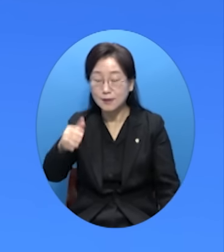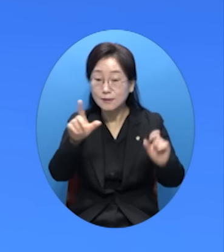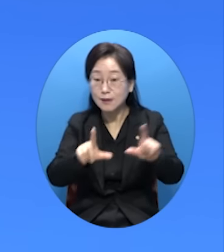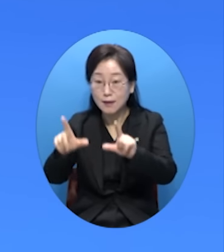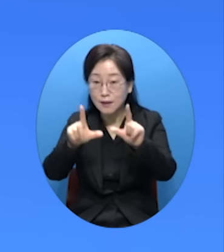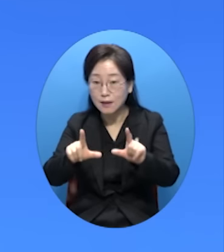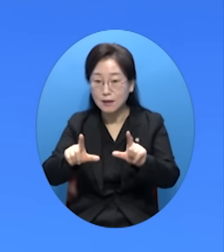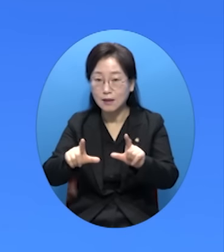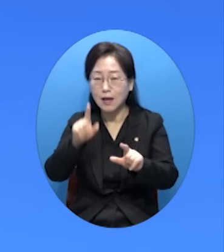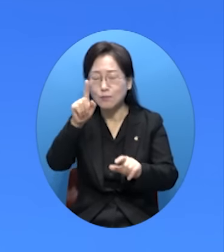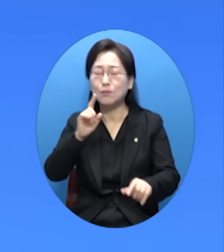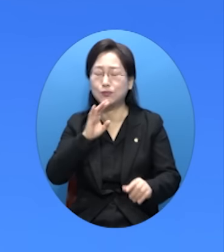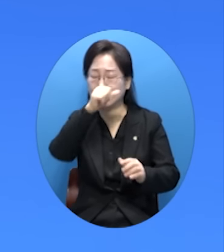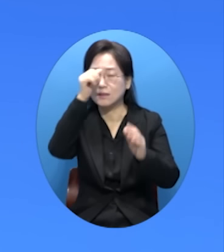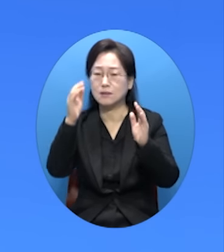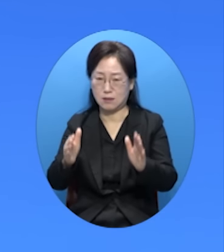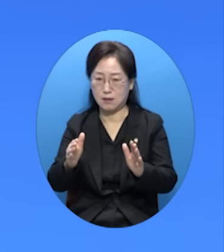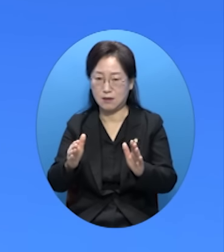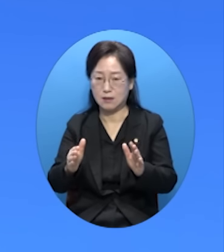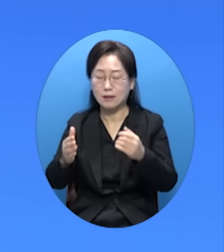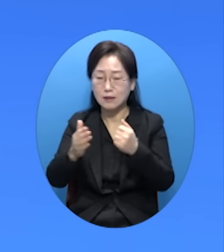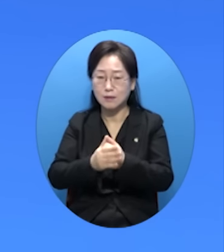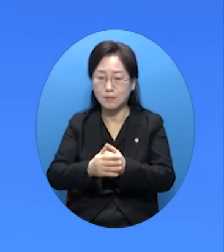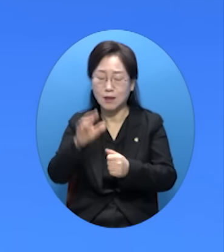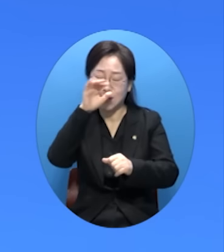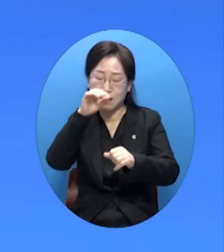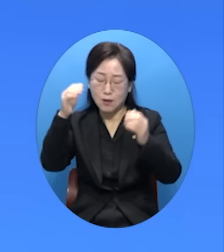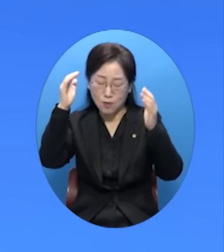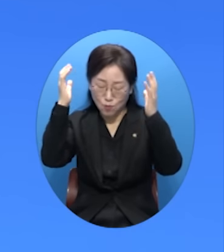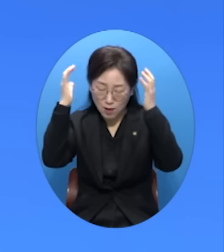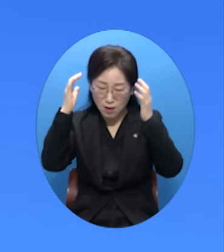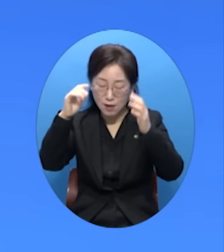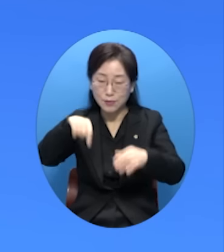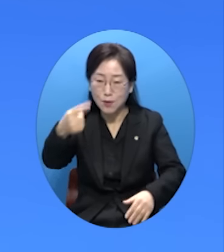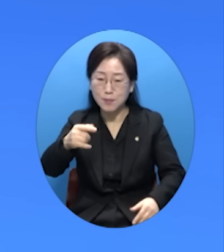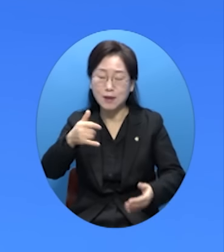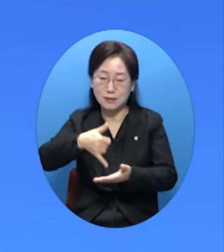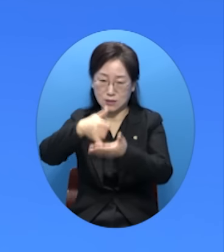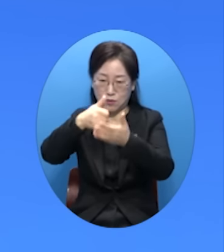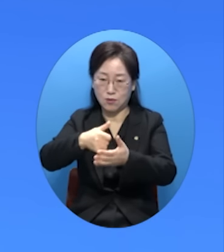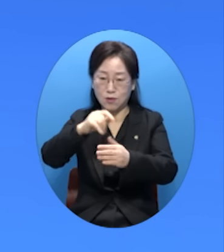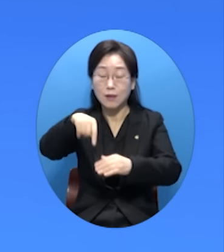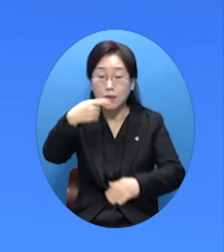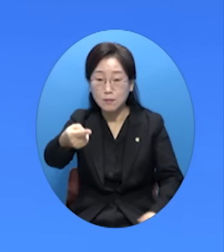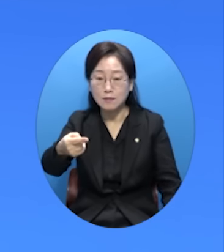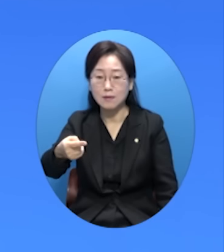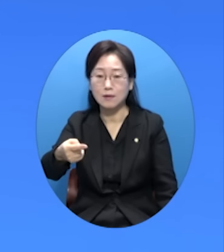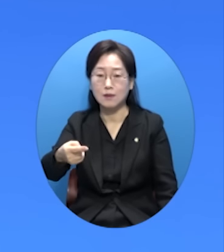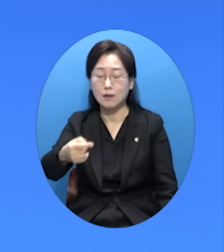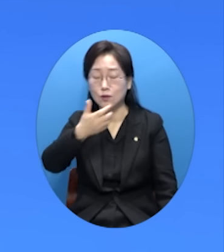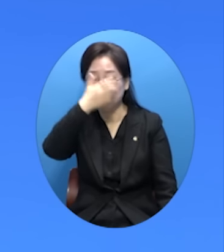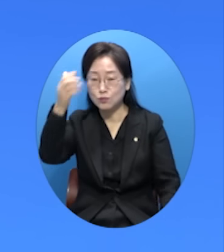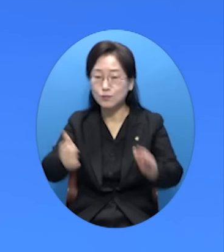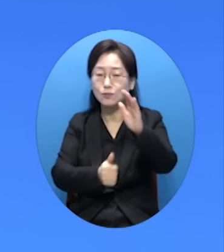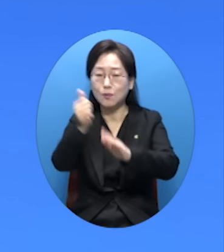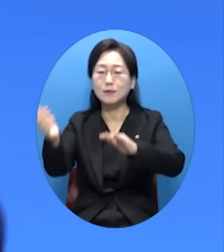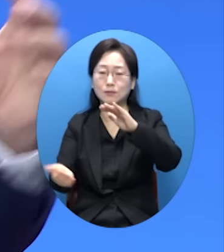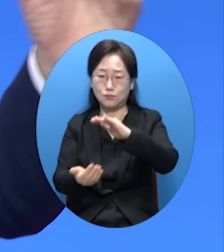번뿐 인생인데 환난을 통해서 우리의 인격이 갖추어지고, 인격을 통해서 꿈과 소망을